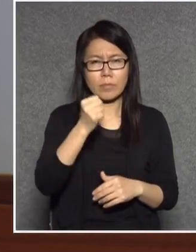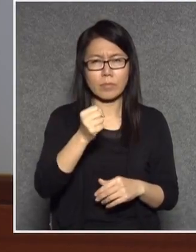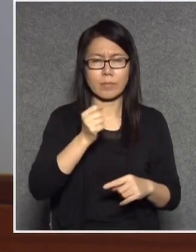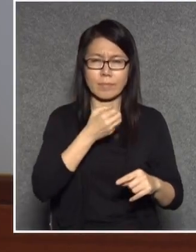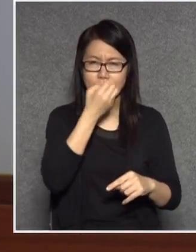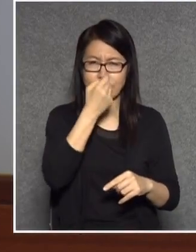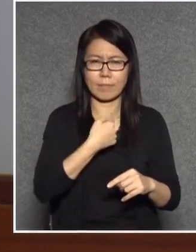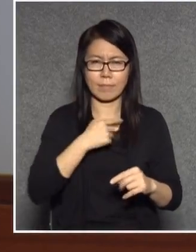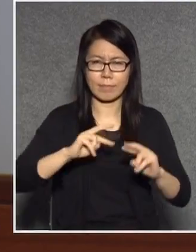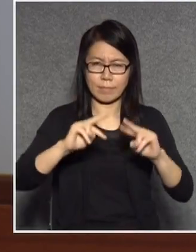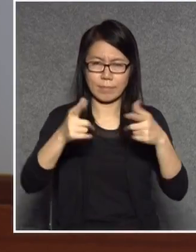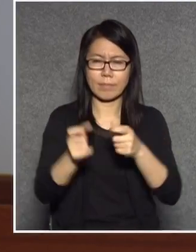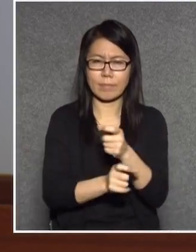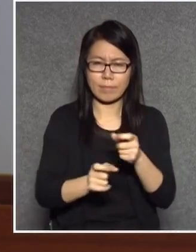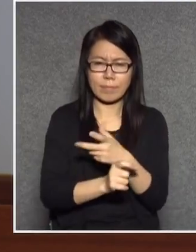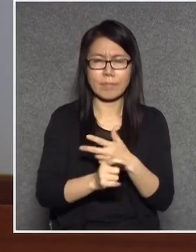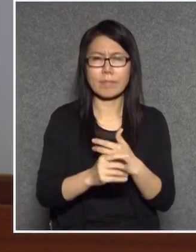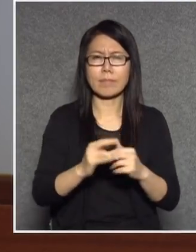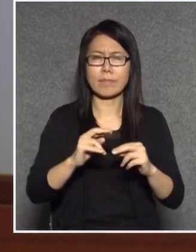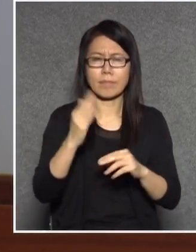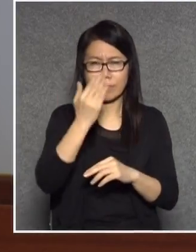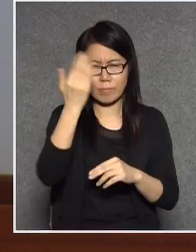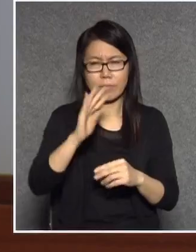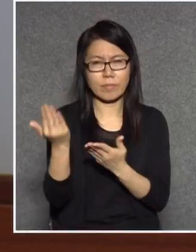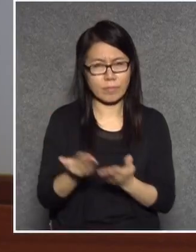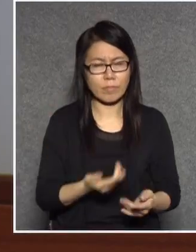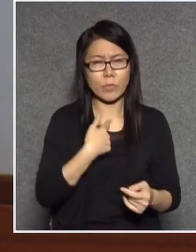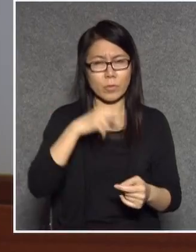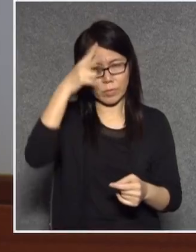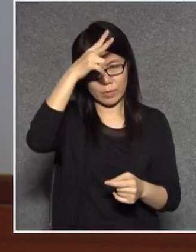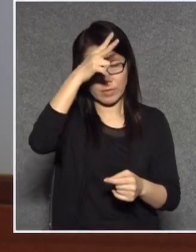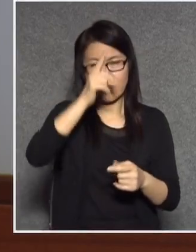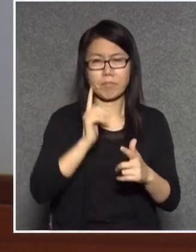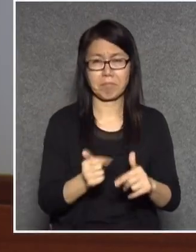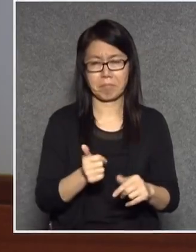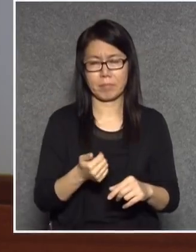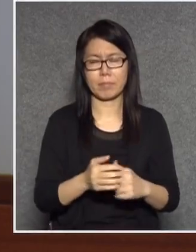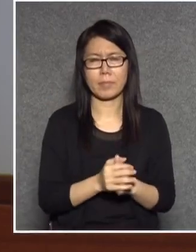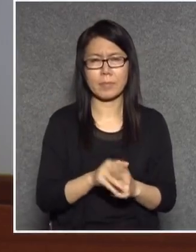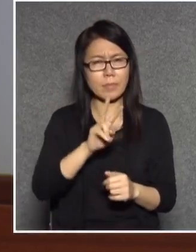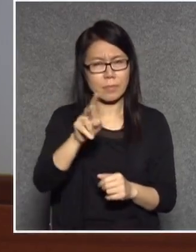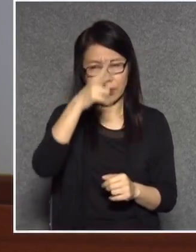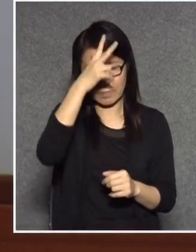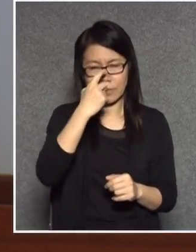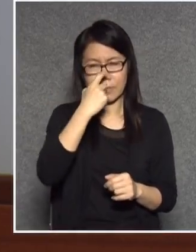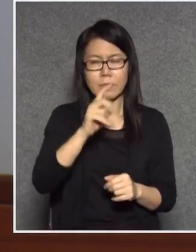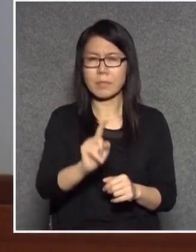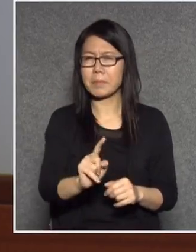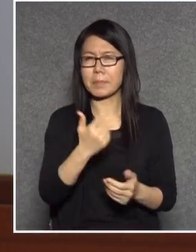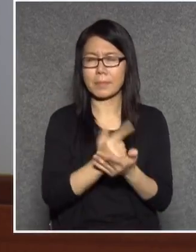發展旅遊業，不單止要好客，還要政治正確。我們看到梁振英如何重